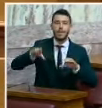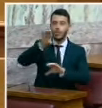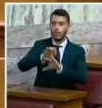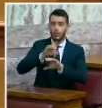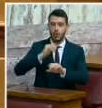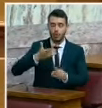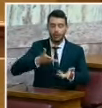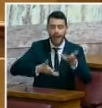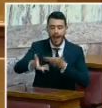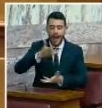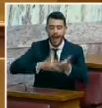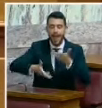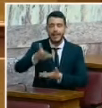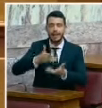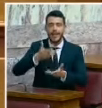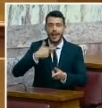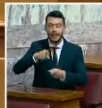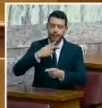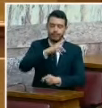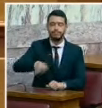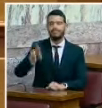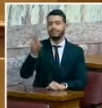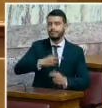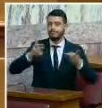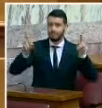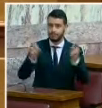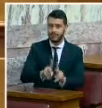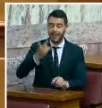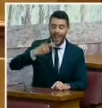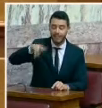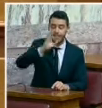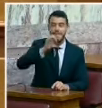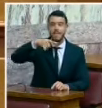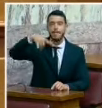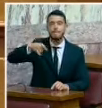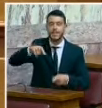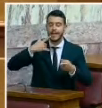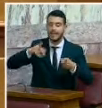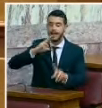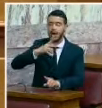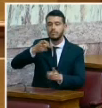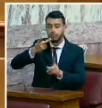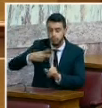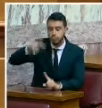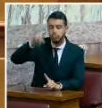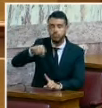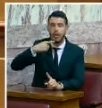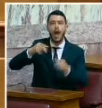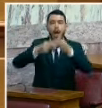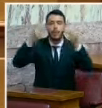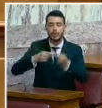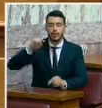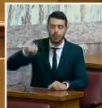αλληλεγγύης, αυξήσατε το ΦΠΑ που χτυπάει πιο πολύ τους πιο αδύναμους, τον ειδικό φόρο ενεργειακών